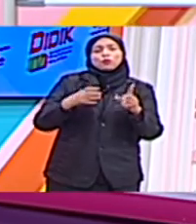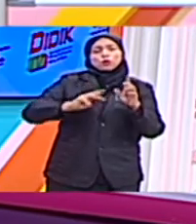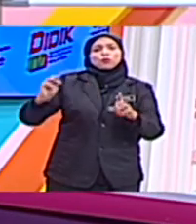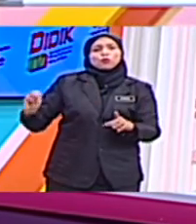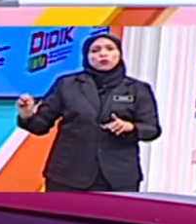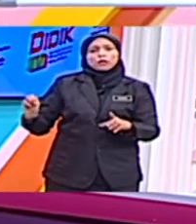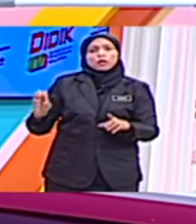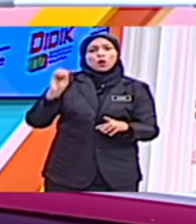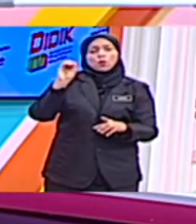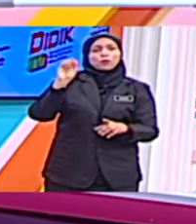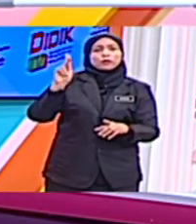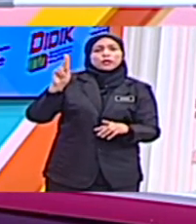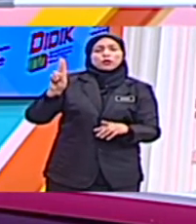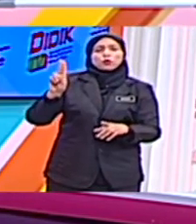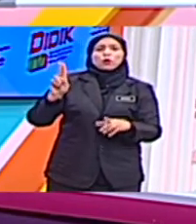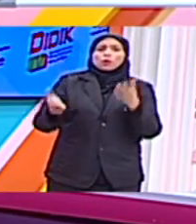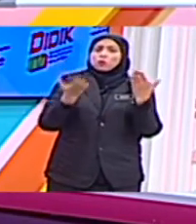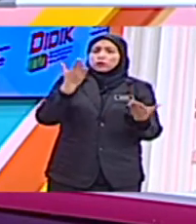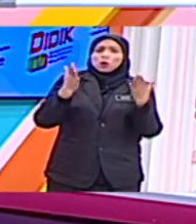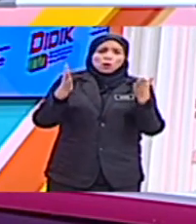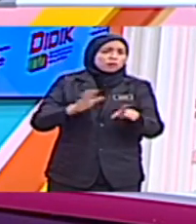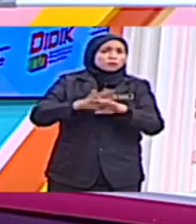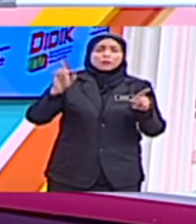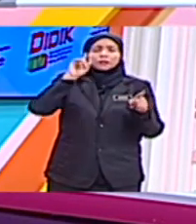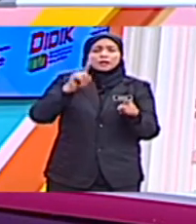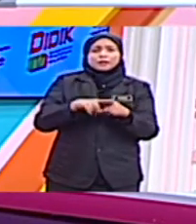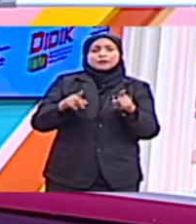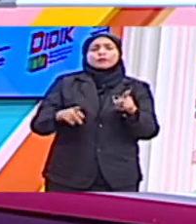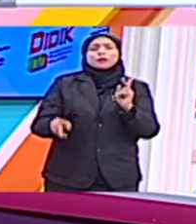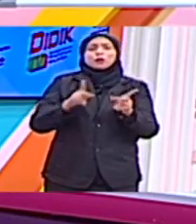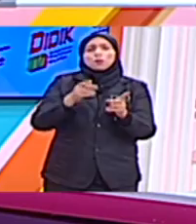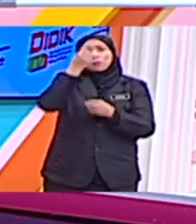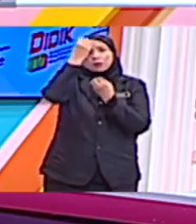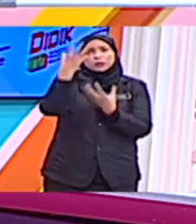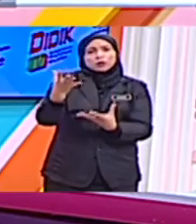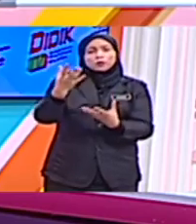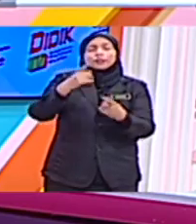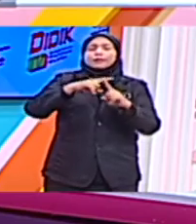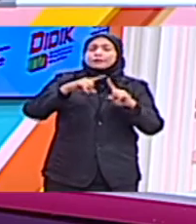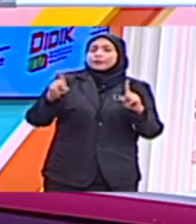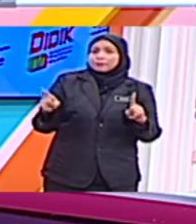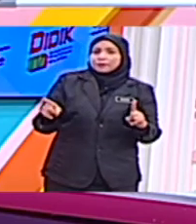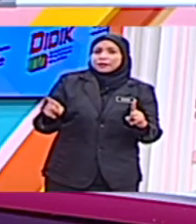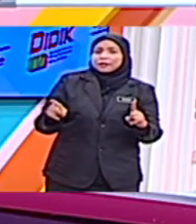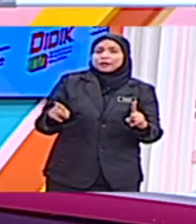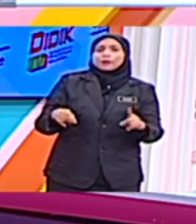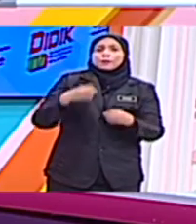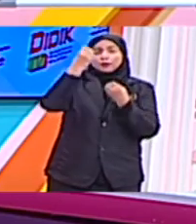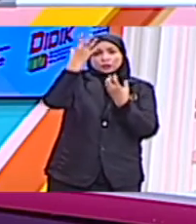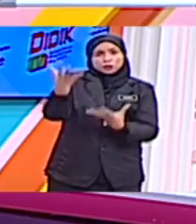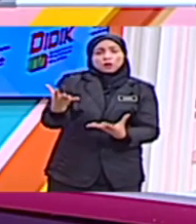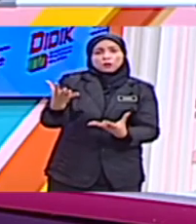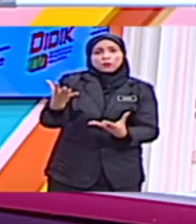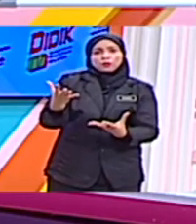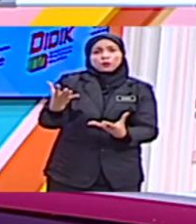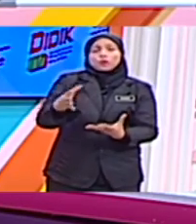mereka bercakap orang tak percaya. Jangan putus asa dalam memberitahu orang lain tentang berlakunya sentuhan tidak selamat ni. Beritahu.